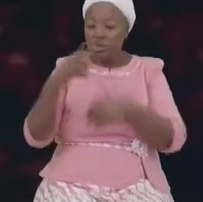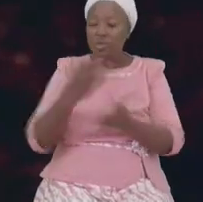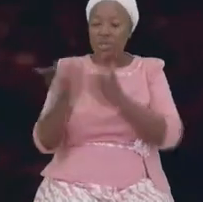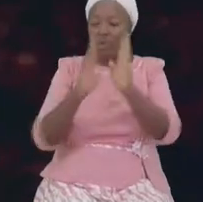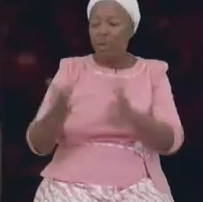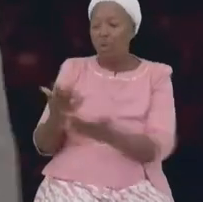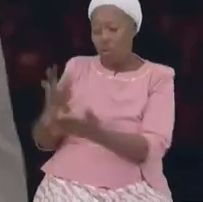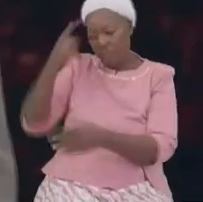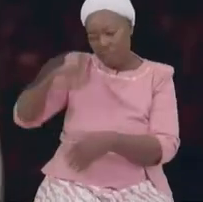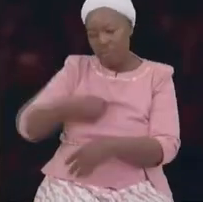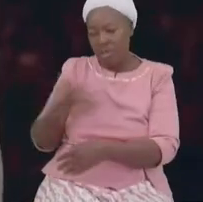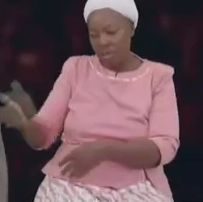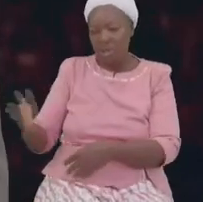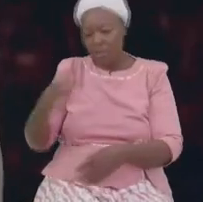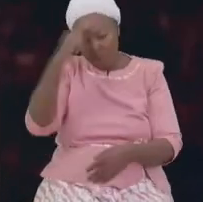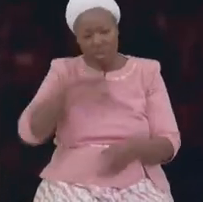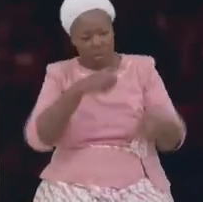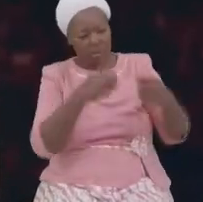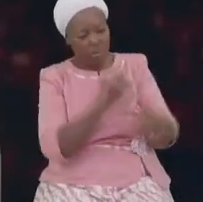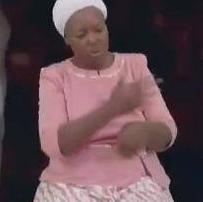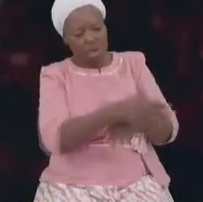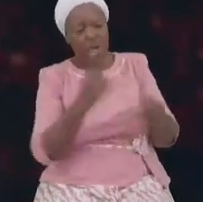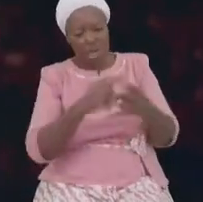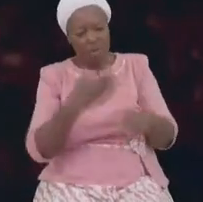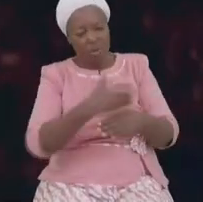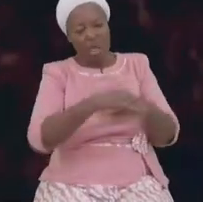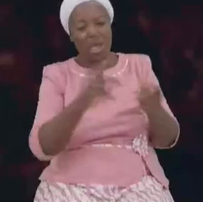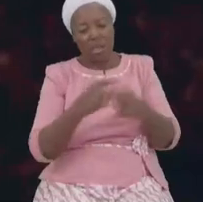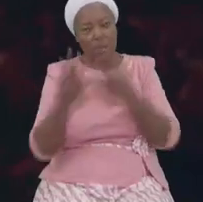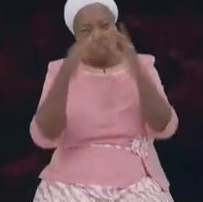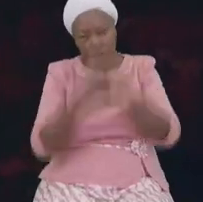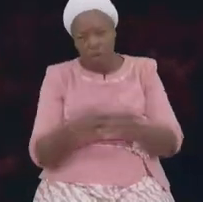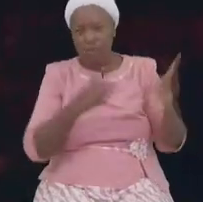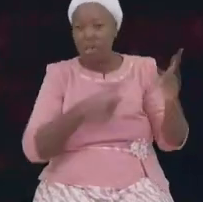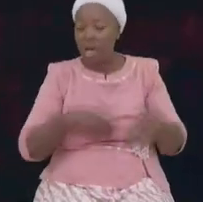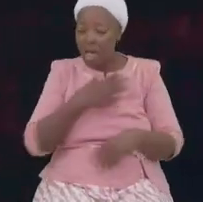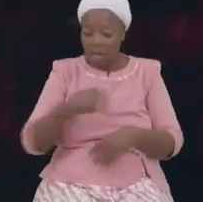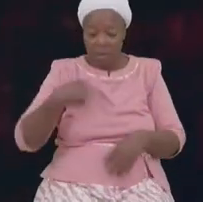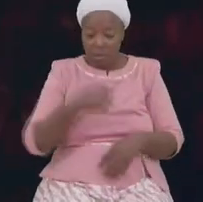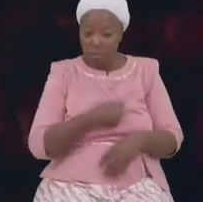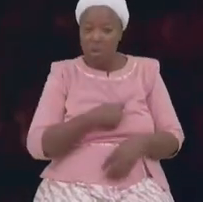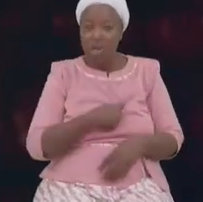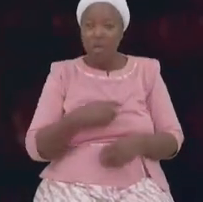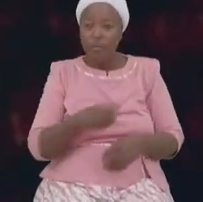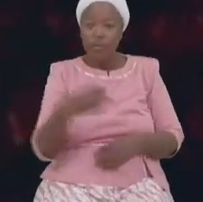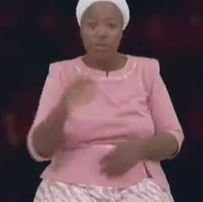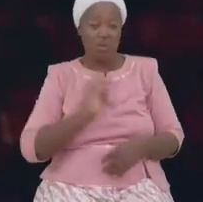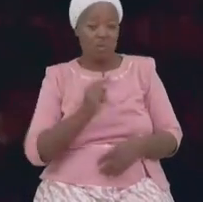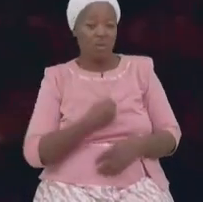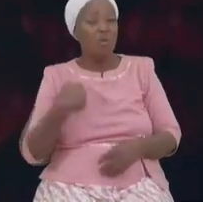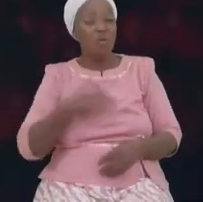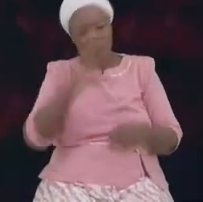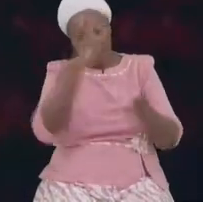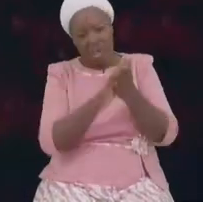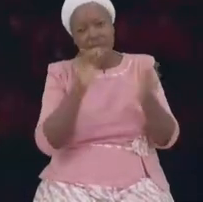Il a dit aux serviteurs, attendez, j'irai adorer nous. Il savait que l'alliance du Seigneur ne